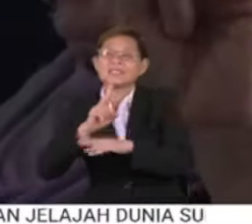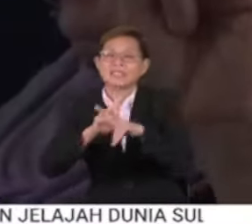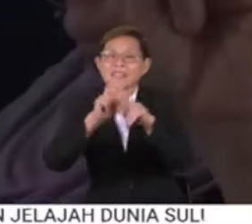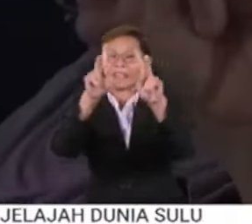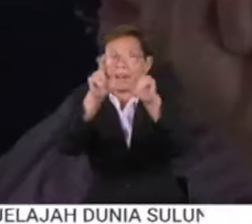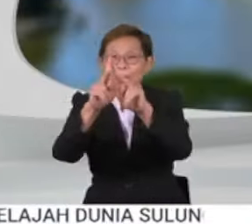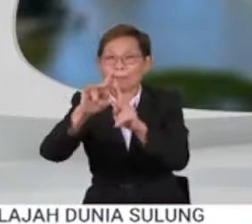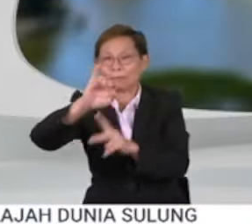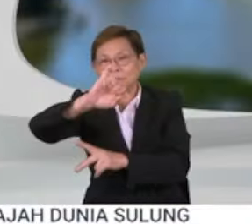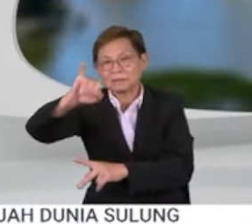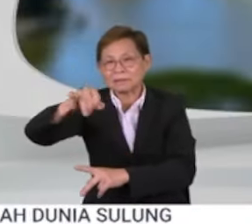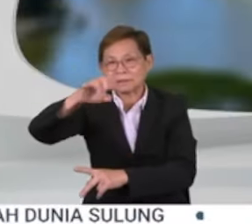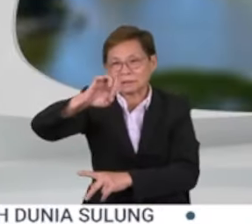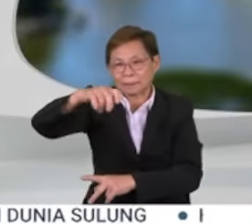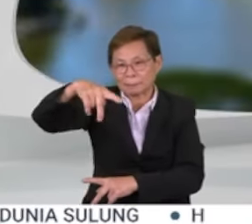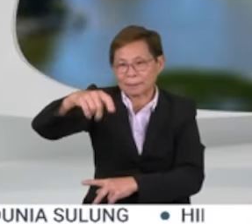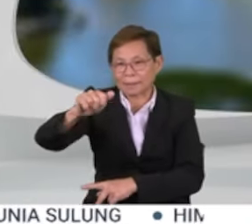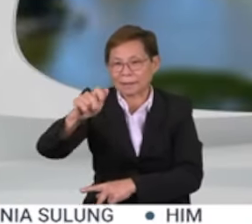Jepak.